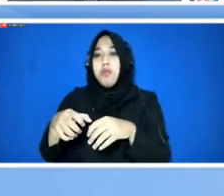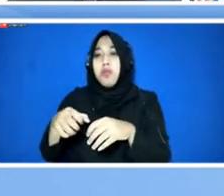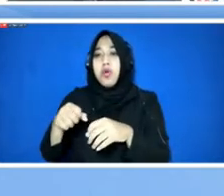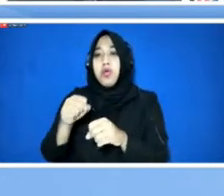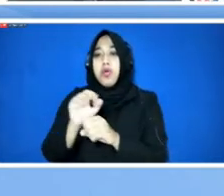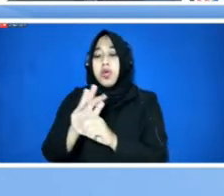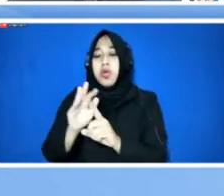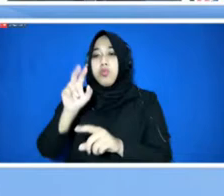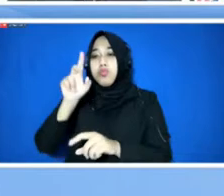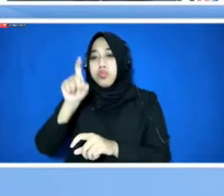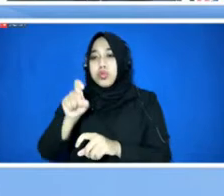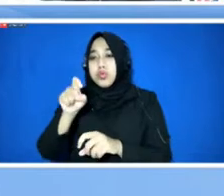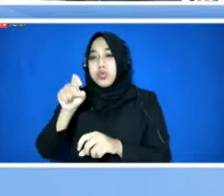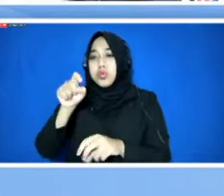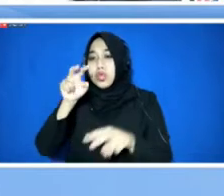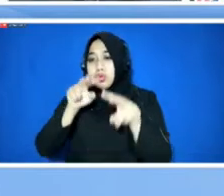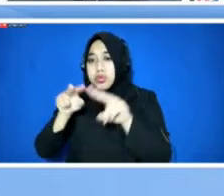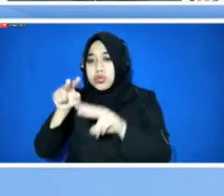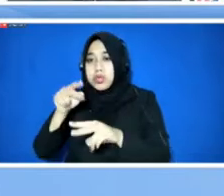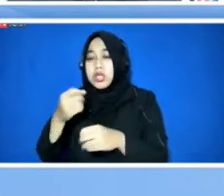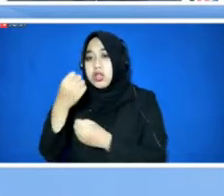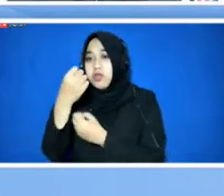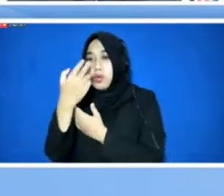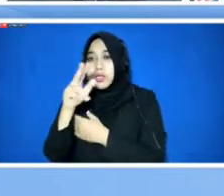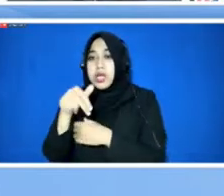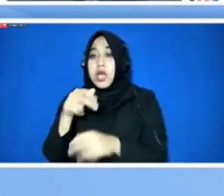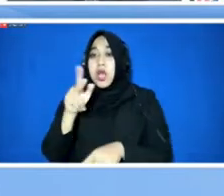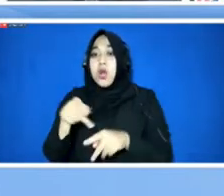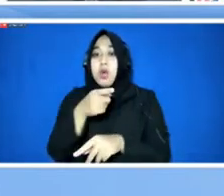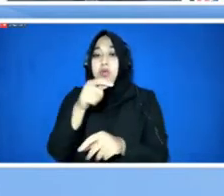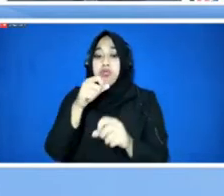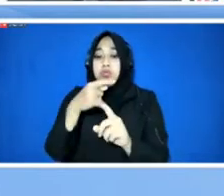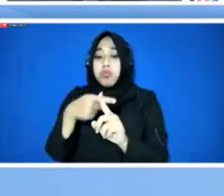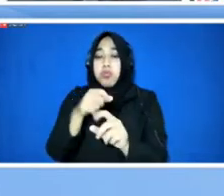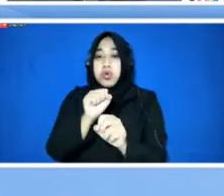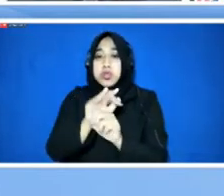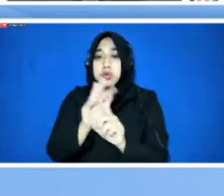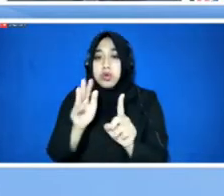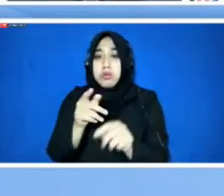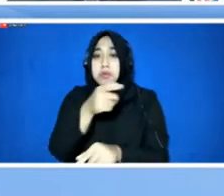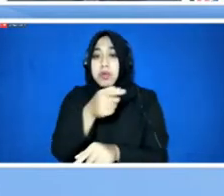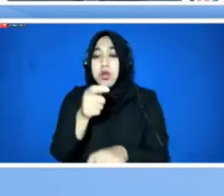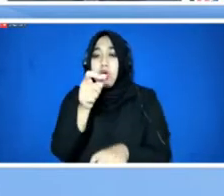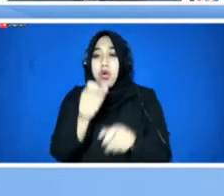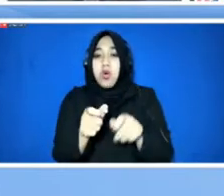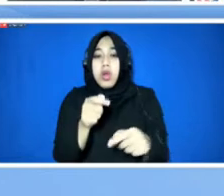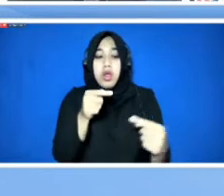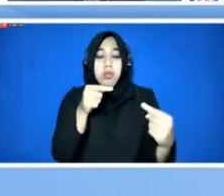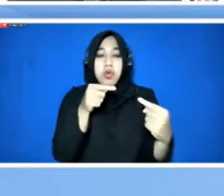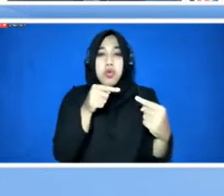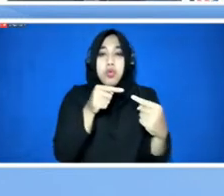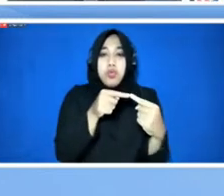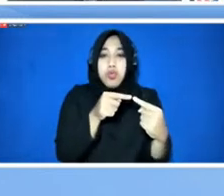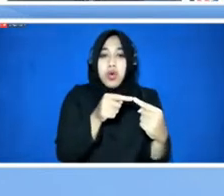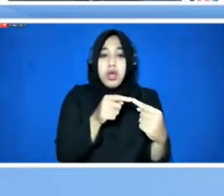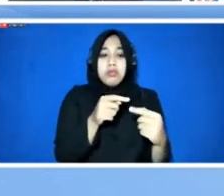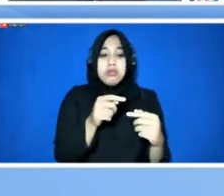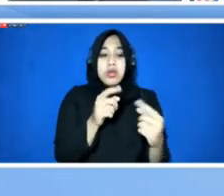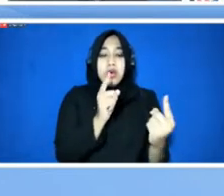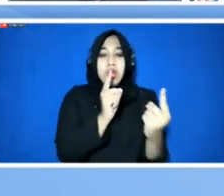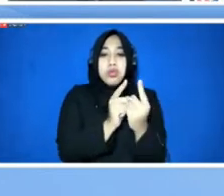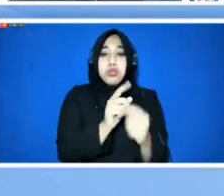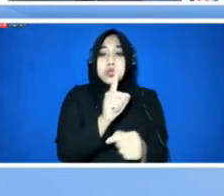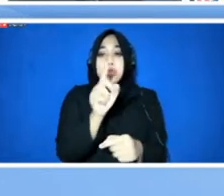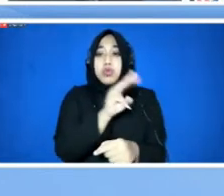perlu ditelusuri dan diberitahu jika Anda positif COVID-19 adalah mereka yang berinteraksi kurang dari 1 meter seharian dengan